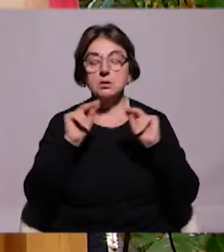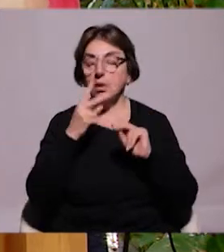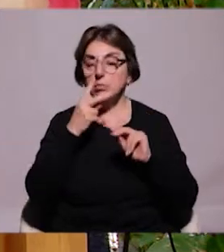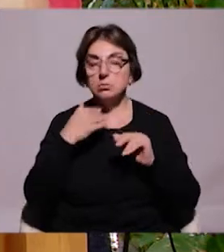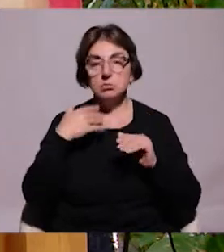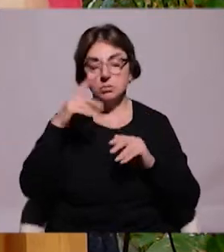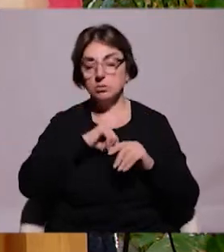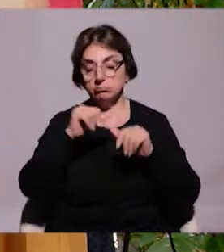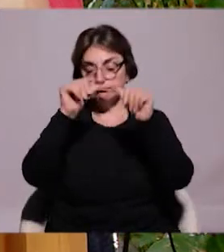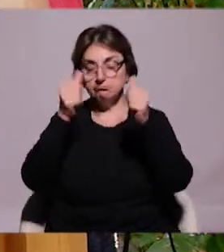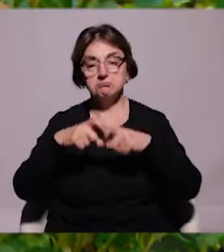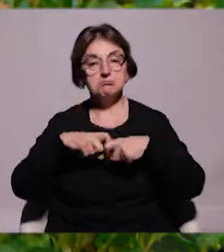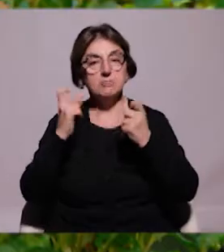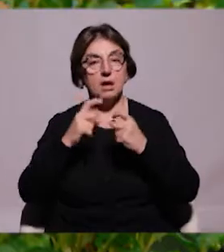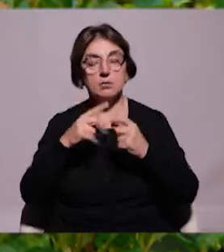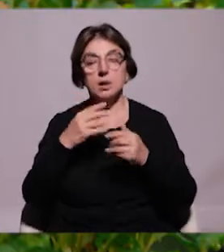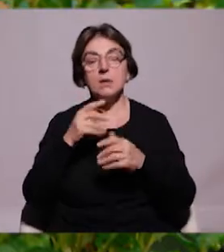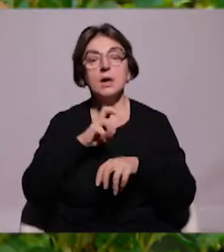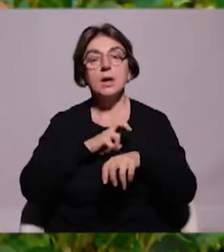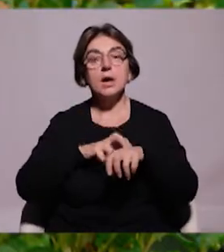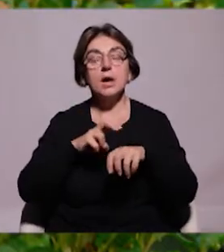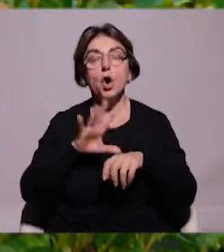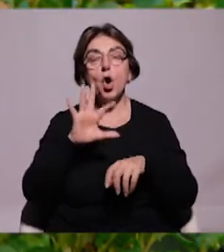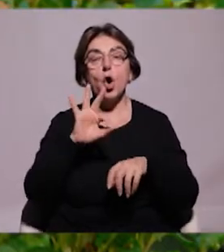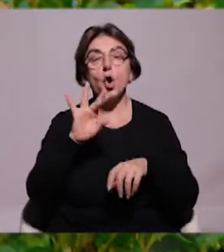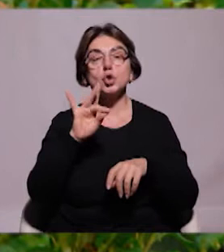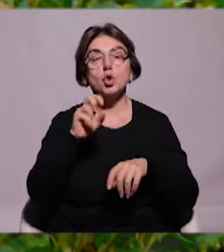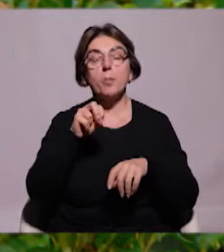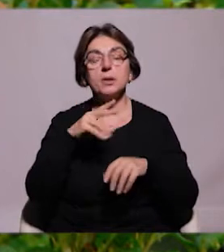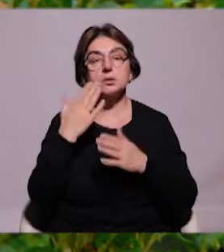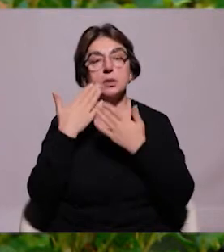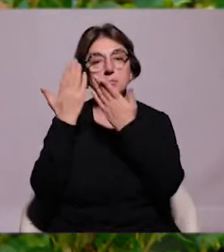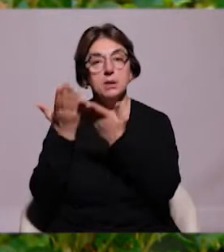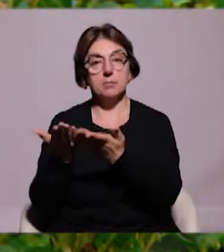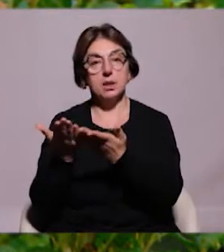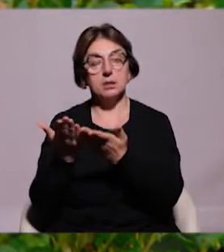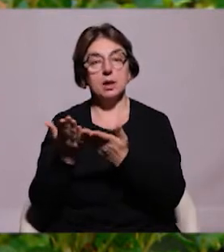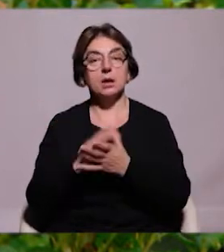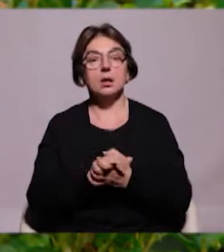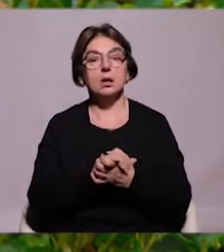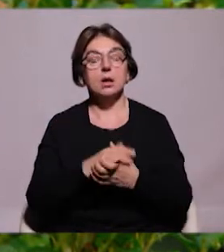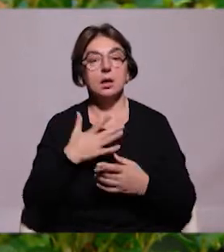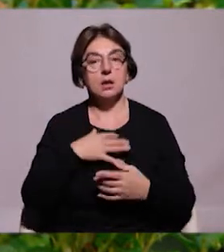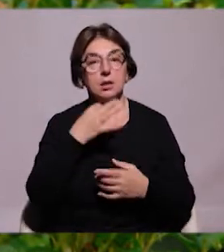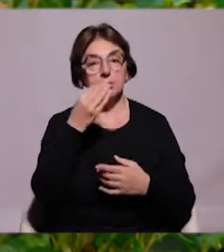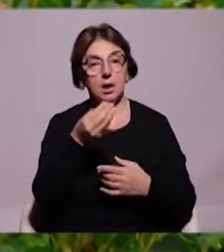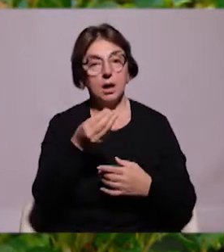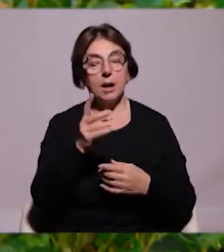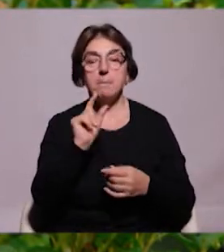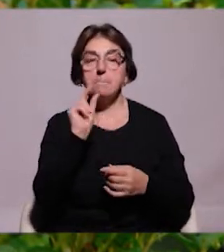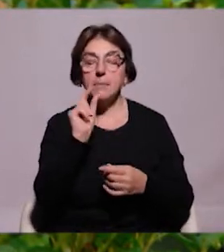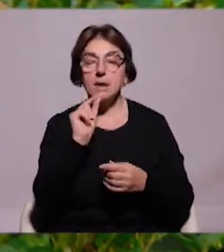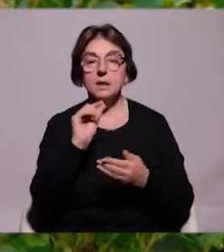ტანადობის დარღვევა და ურჩია ექიმ ორთოპედისათვის მიემართა. ახლა მე მინდა ამ